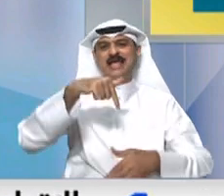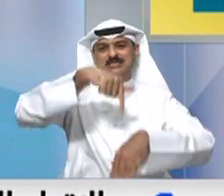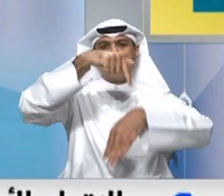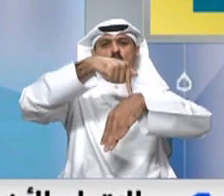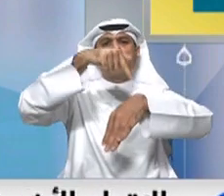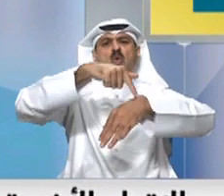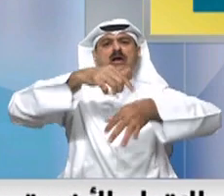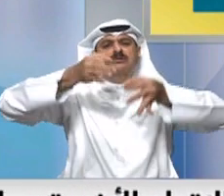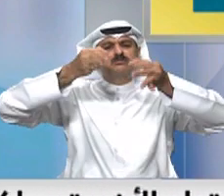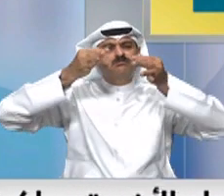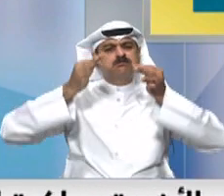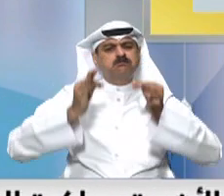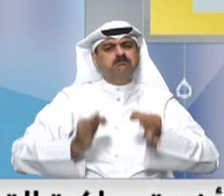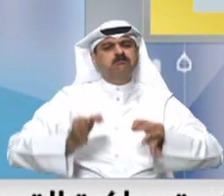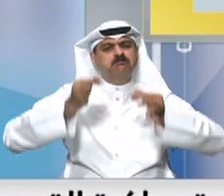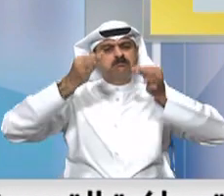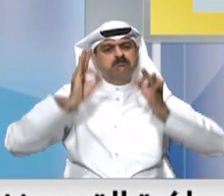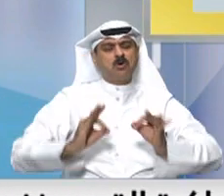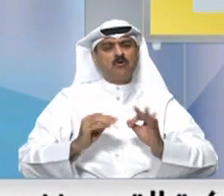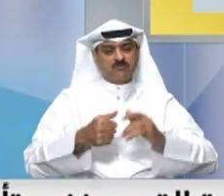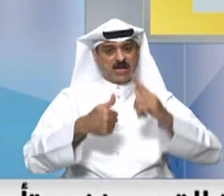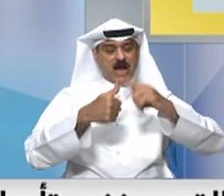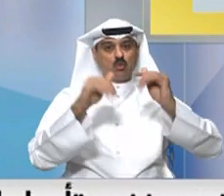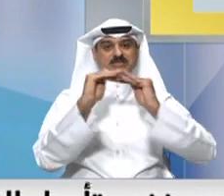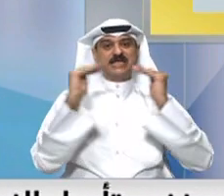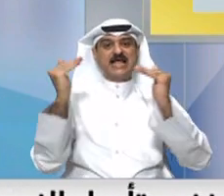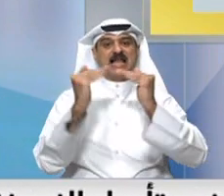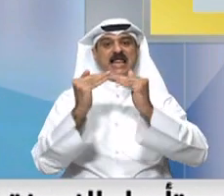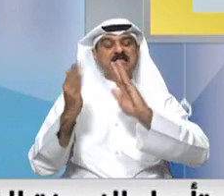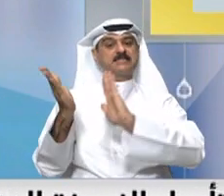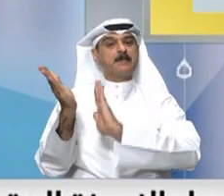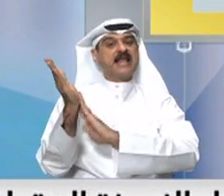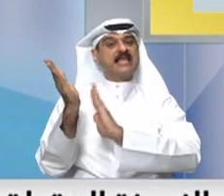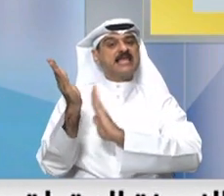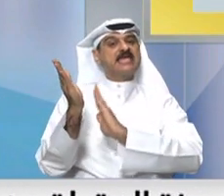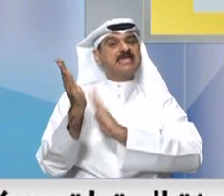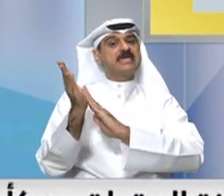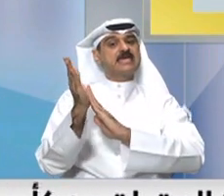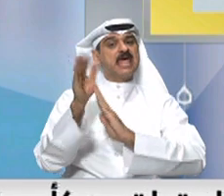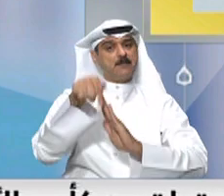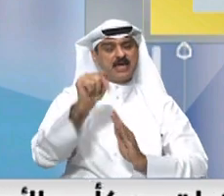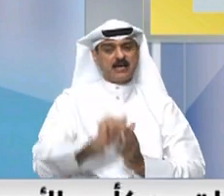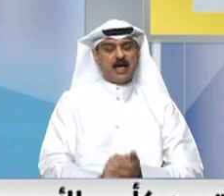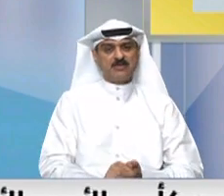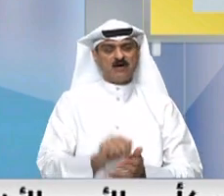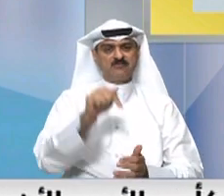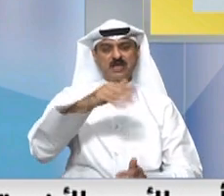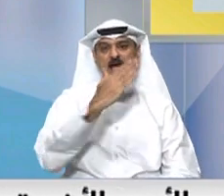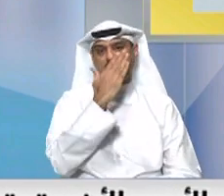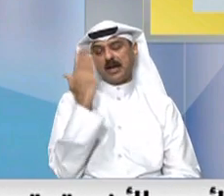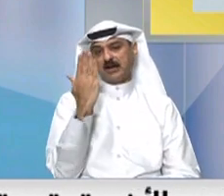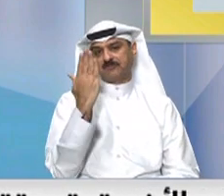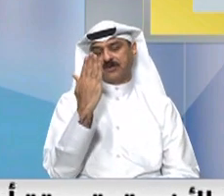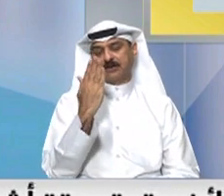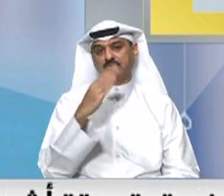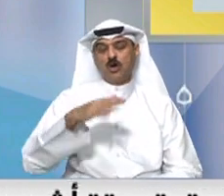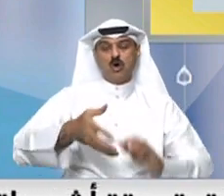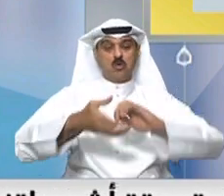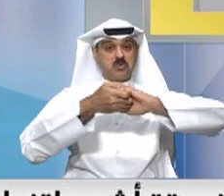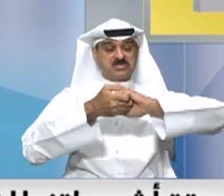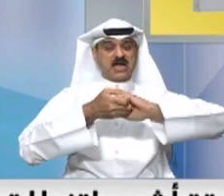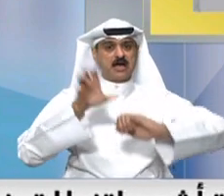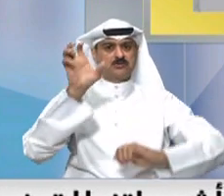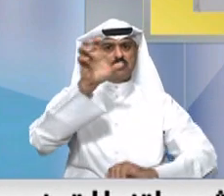في تصاعد اليمين المتطرف الأوروبي، وأيضا أن الاتحاد الأوروبي يشهد حالة من الغليان